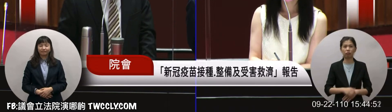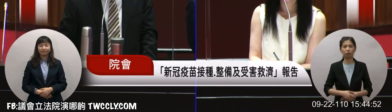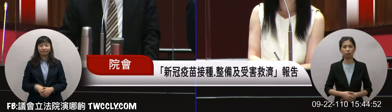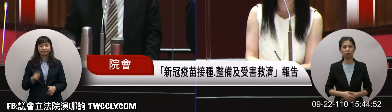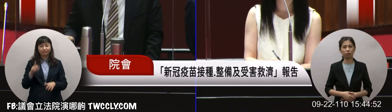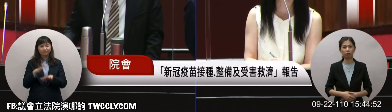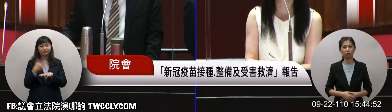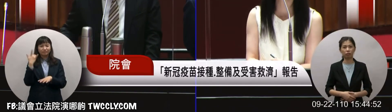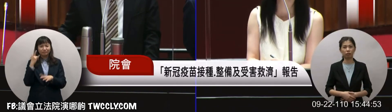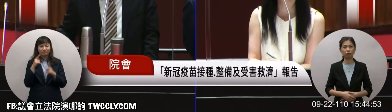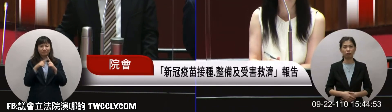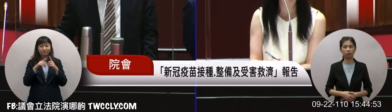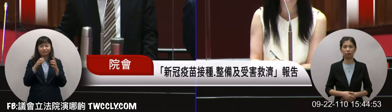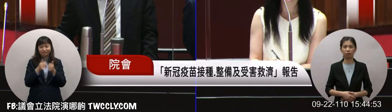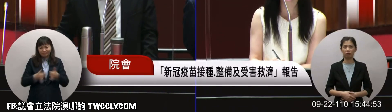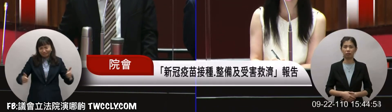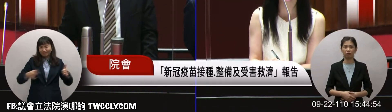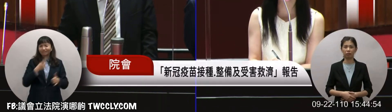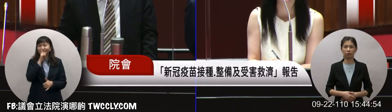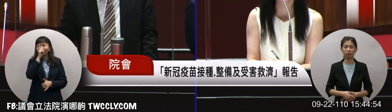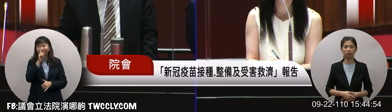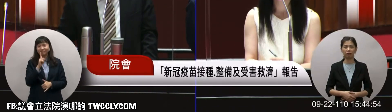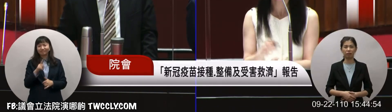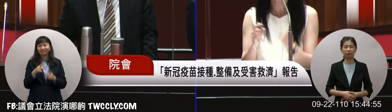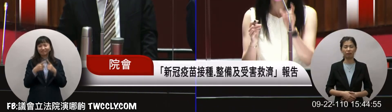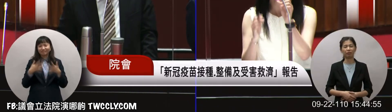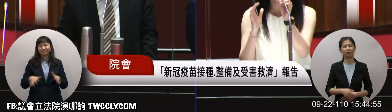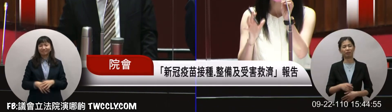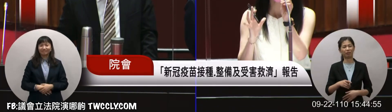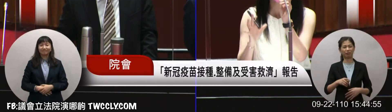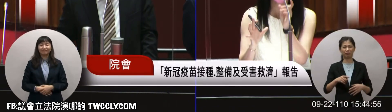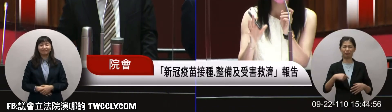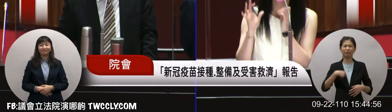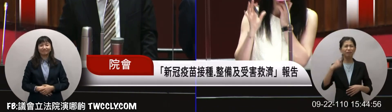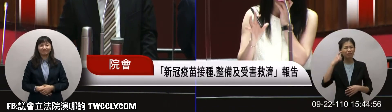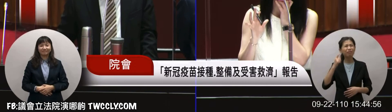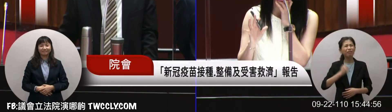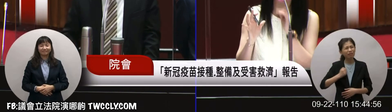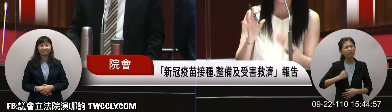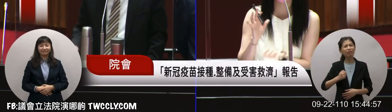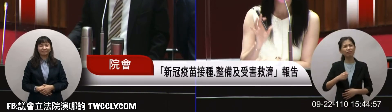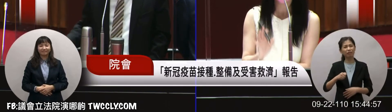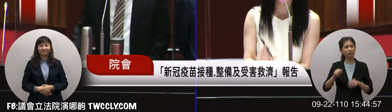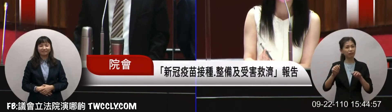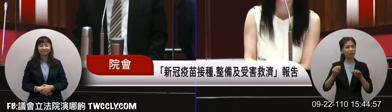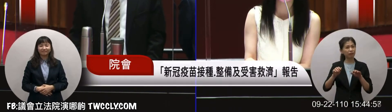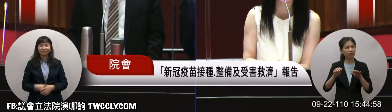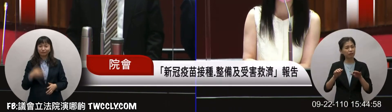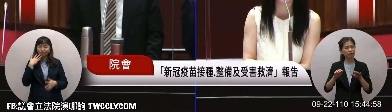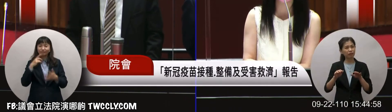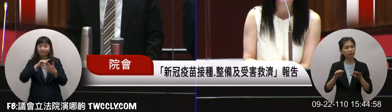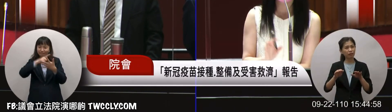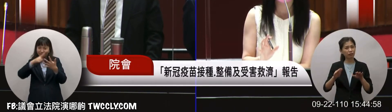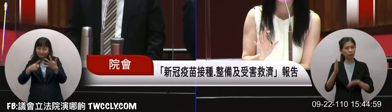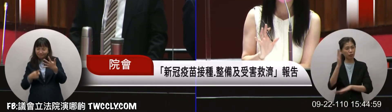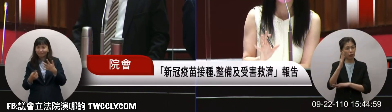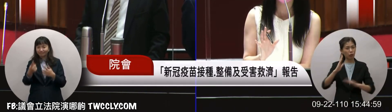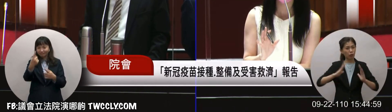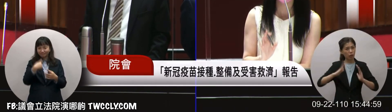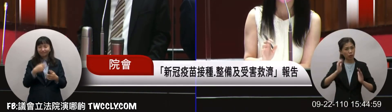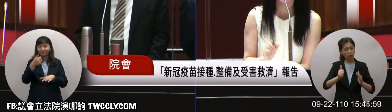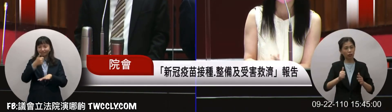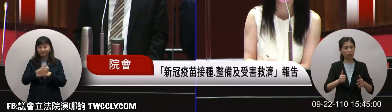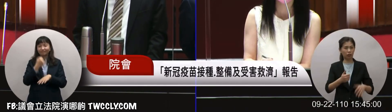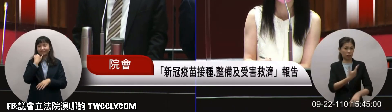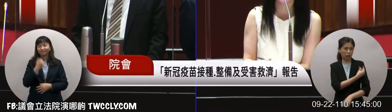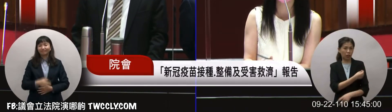会嫌太多吗？这只剩下一个位置。 因为我想要了解说，到底我们现在的政府官员打完第二